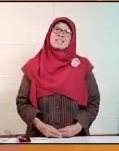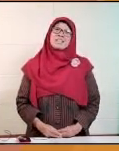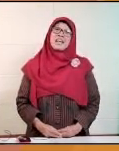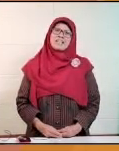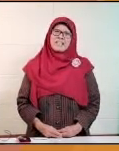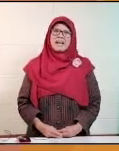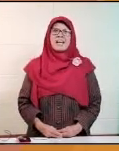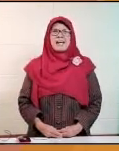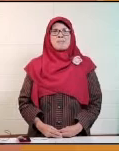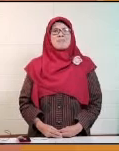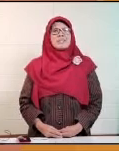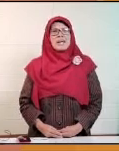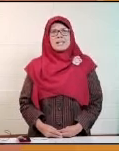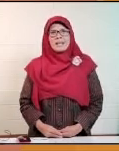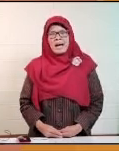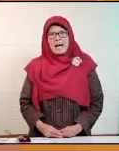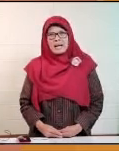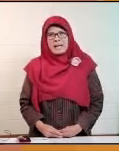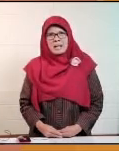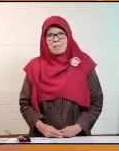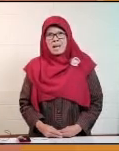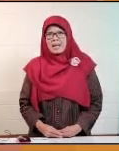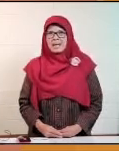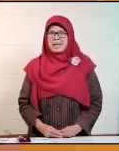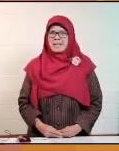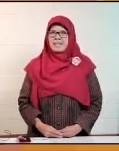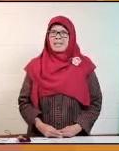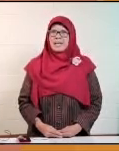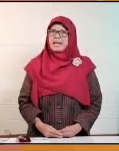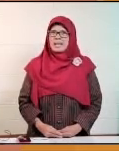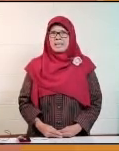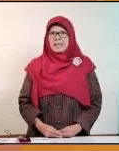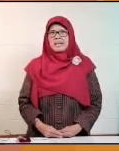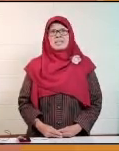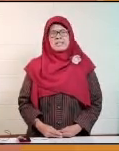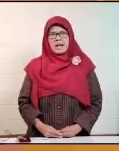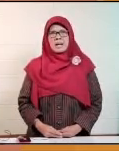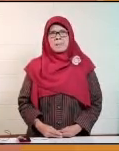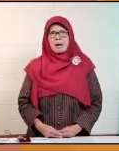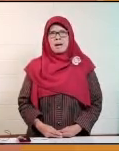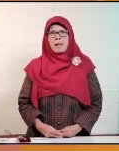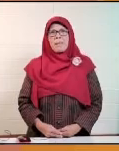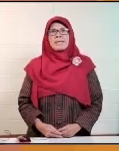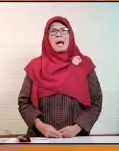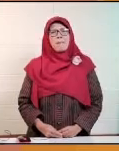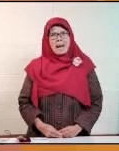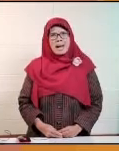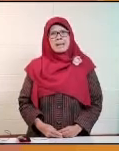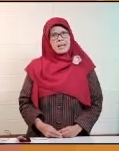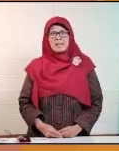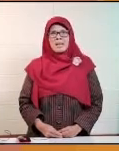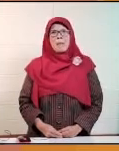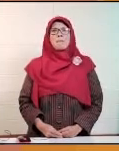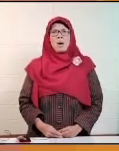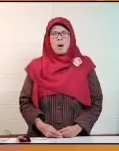Hai kemudian Suri yang ketiga menjadi Akil Bali nah ini secara agama yang